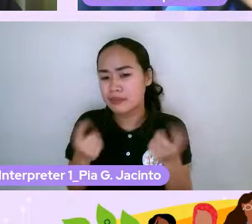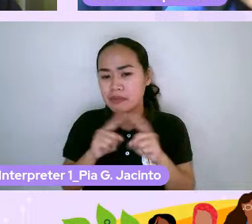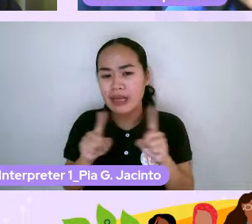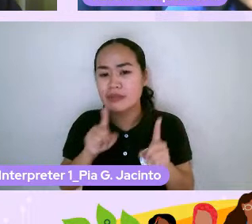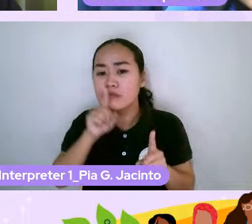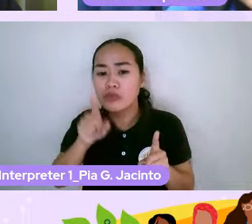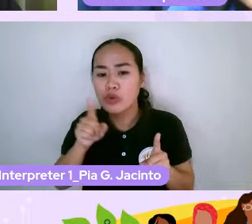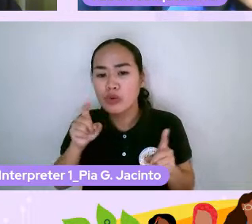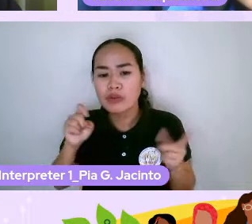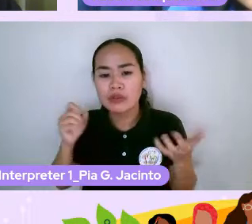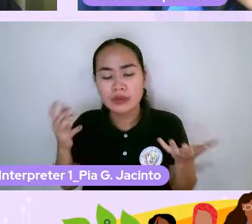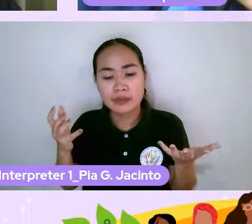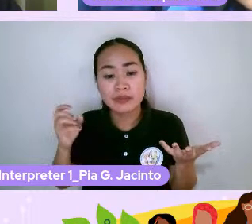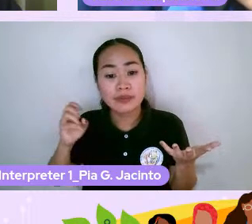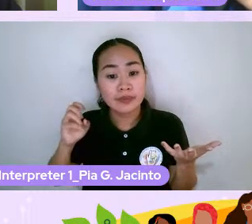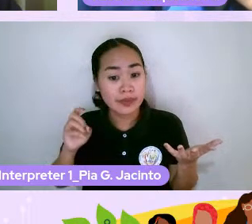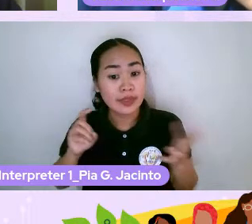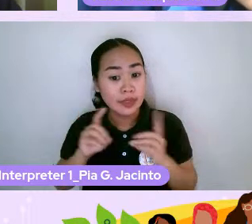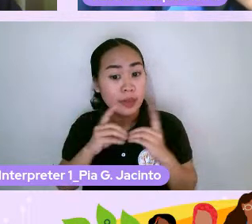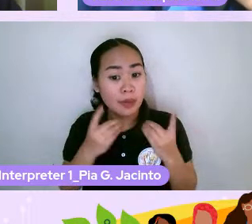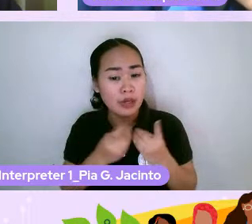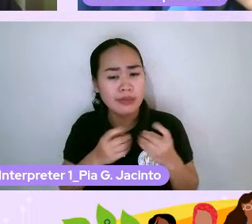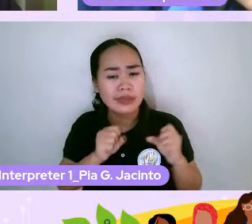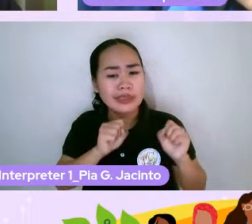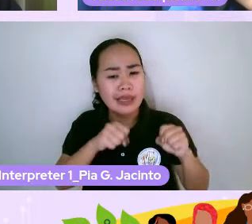ang department naman po